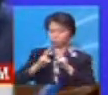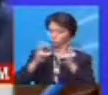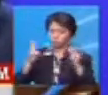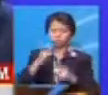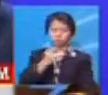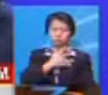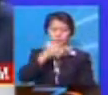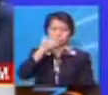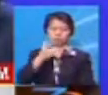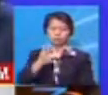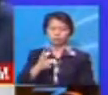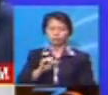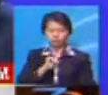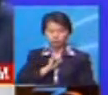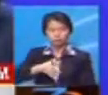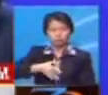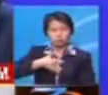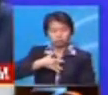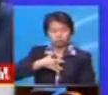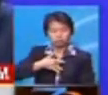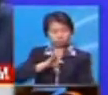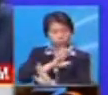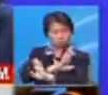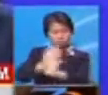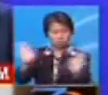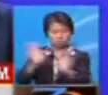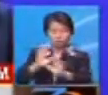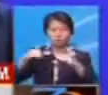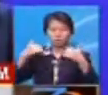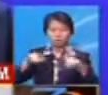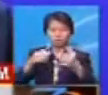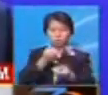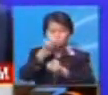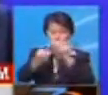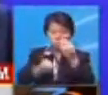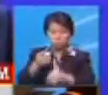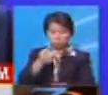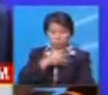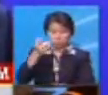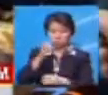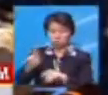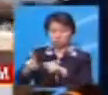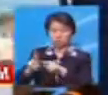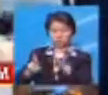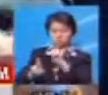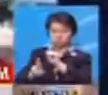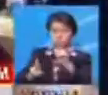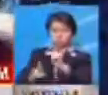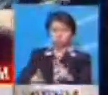sensitif, yang saya rasa tidak harus dimainkan oleh mana-mana pihak. Ya.